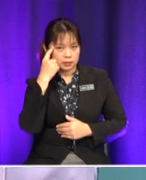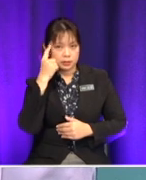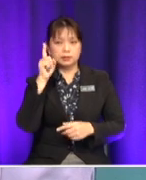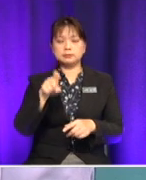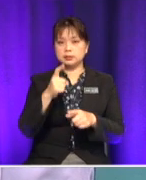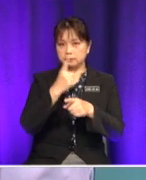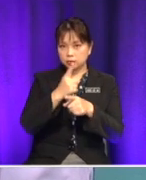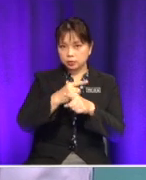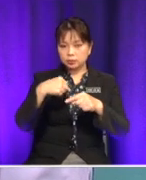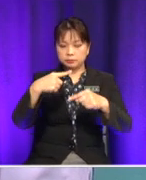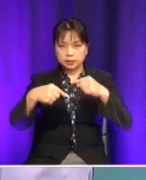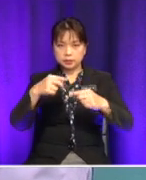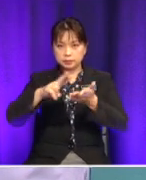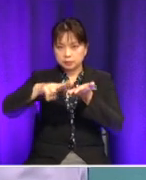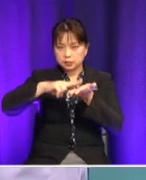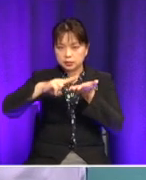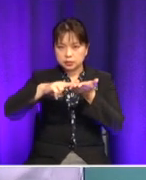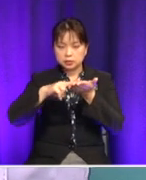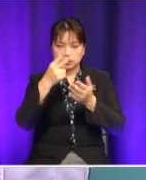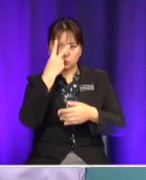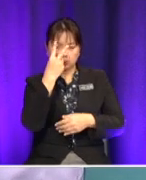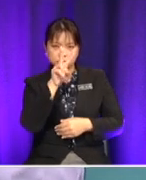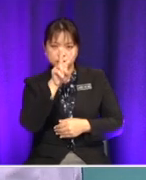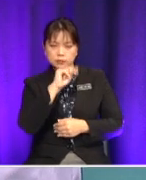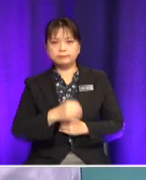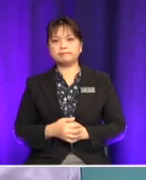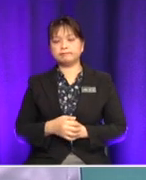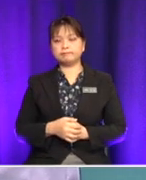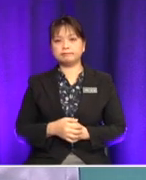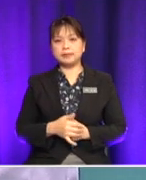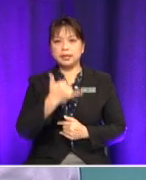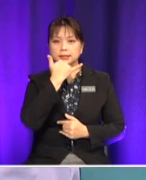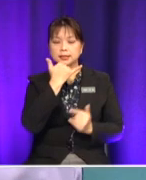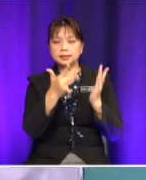tunjukkannya Hah salah teknis manusia